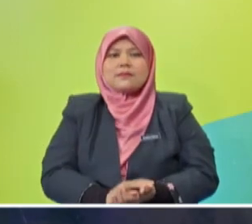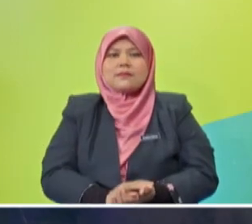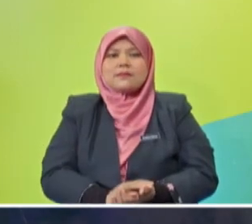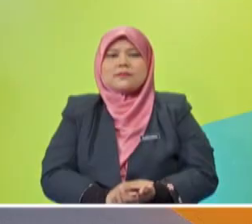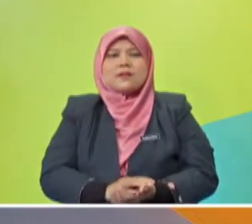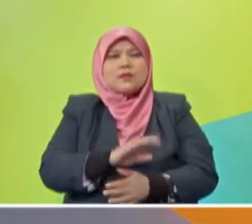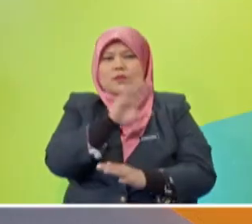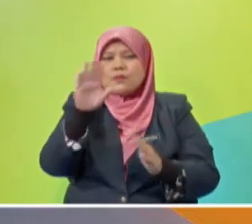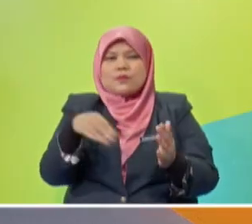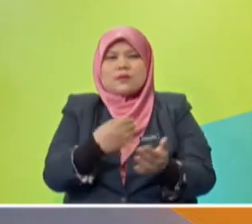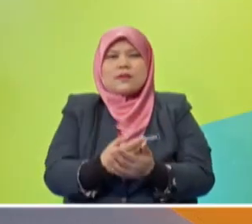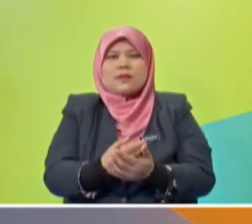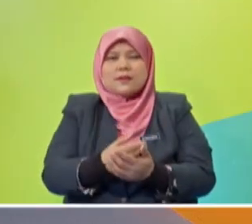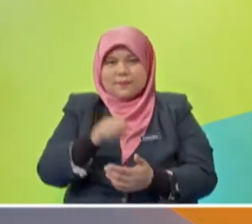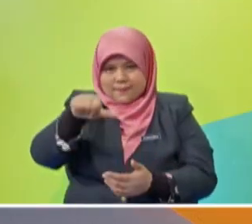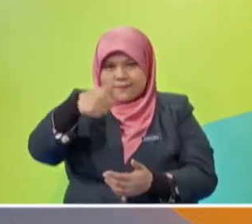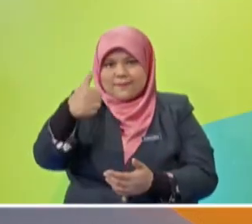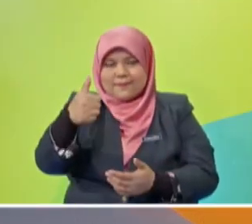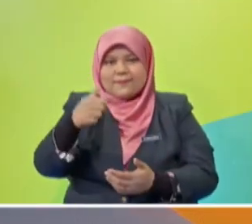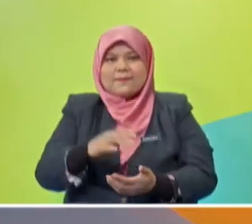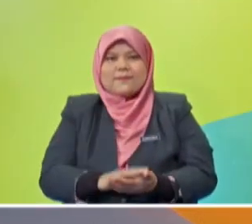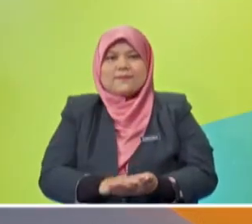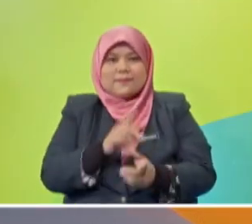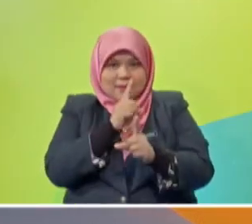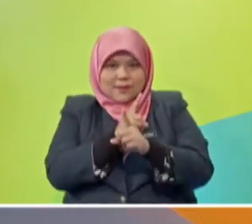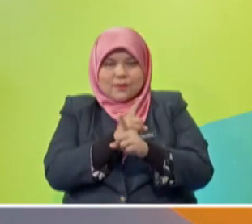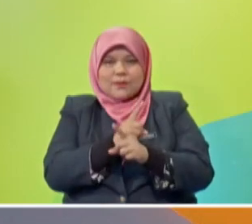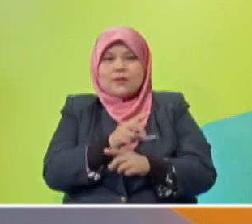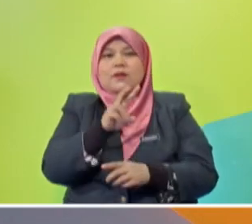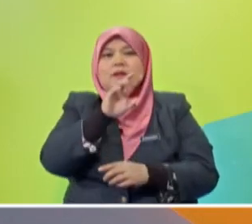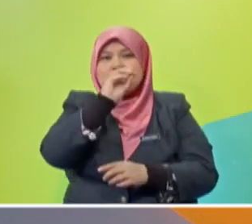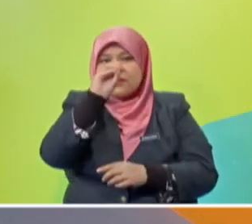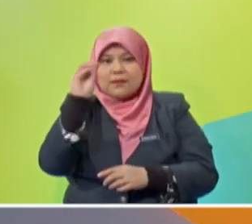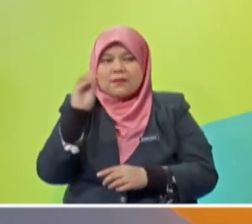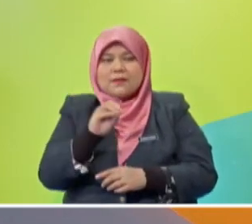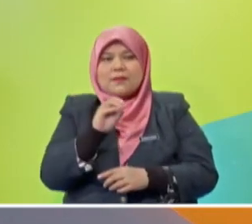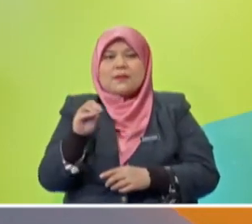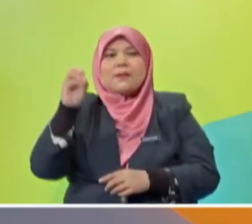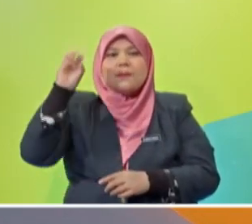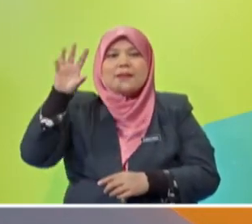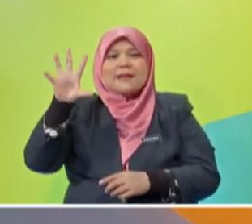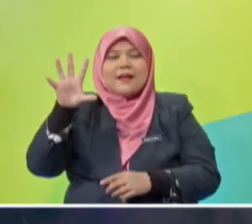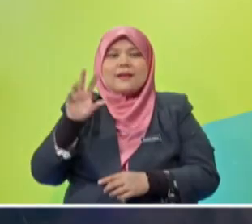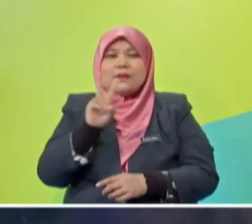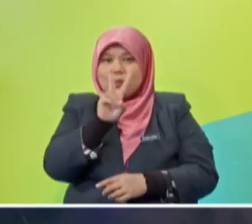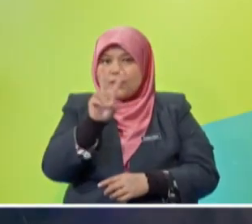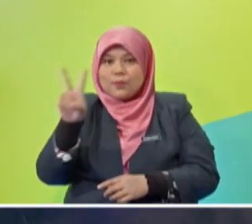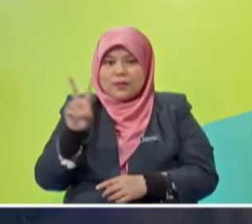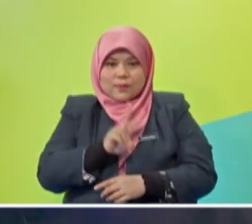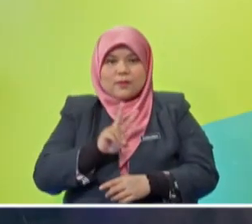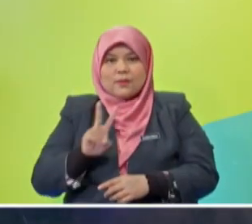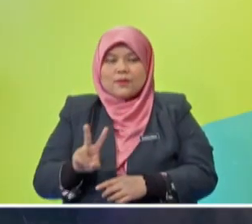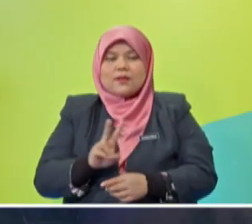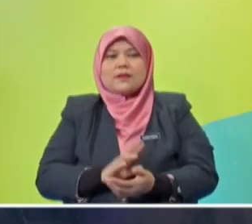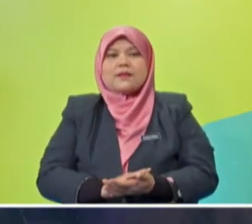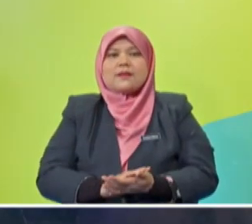disebabkan semua berjaya menjawab dengan cemerlang, cikgu bagi setiap seorang 2 bintang. 2 bintang? Wah, kalau tadi ada 1 bintang. Satu dah kumpul 3